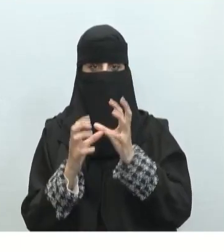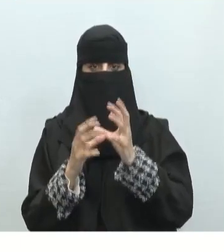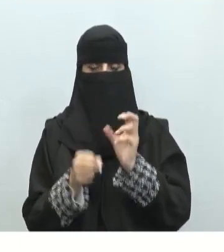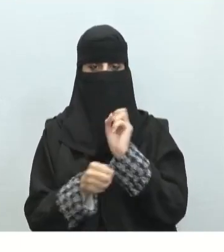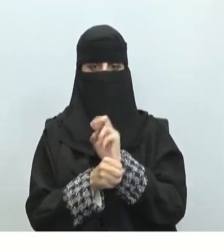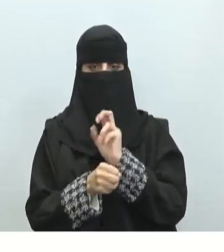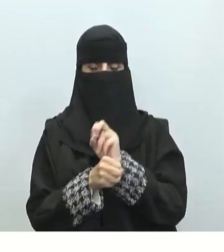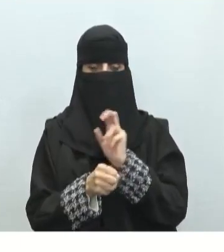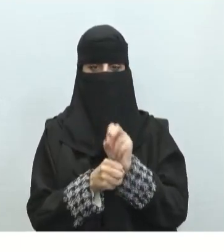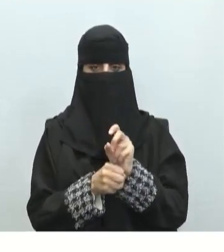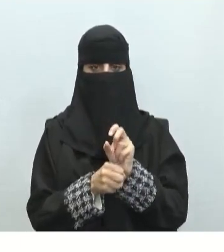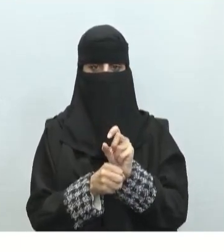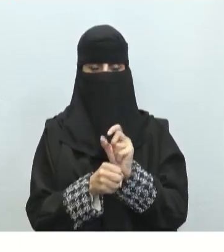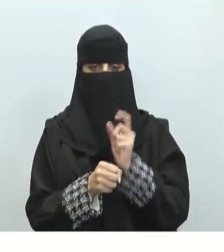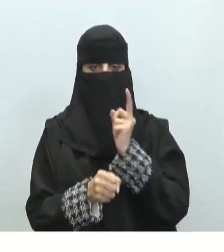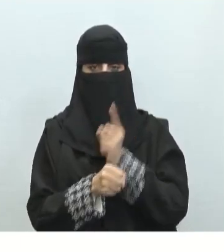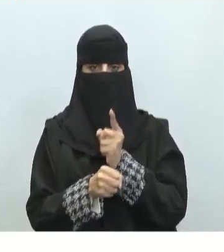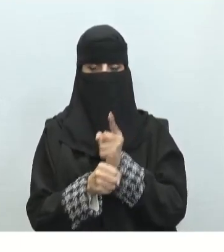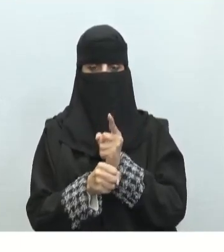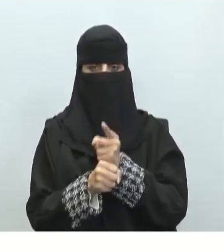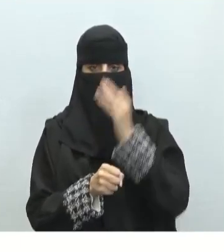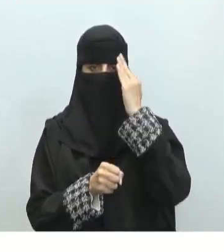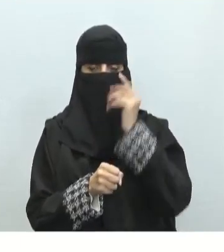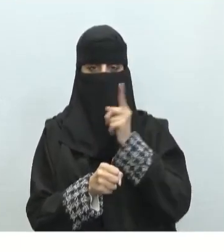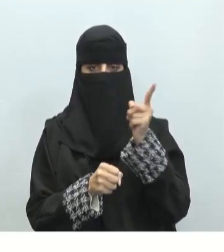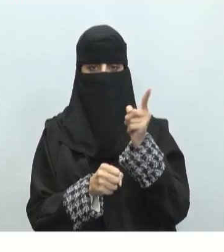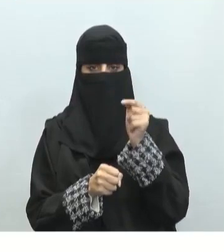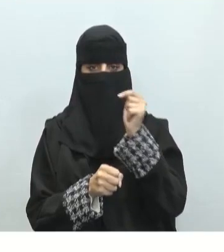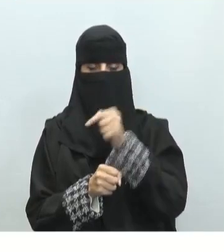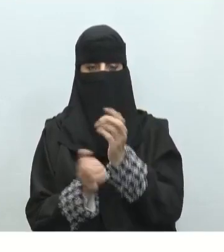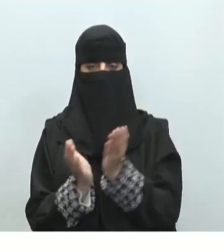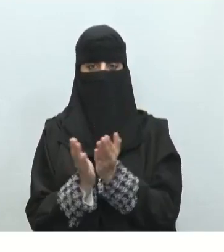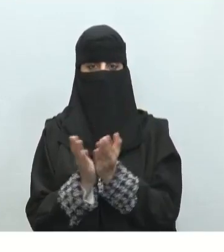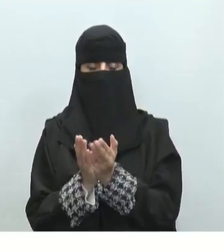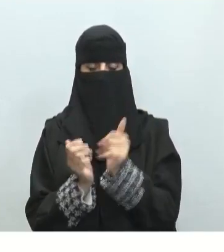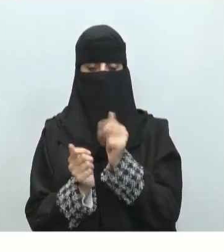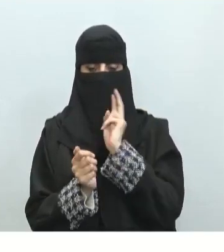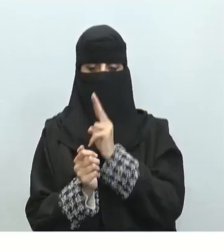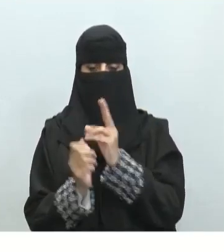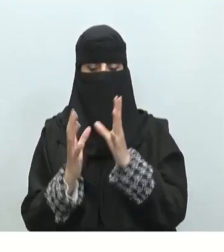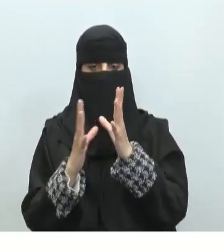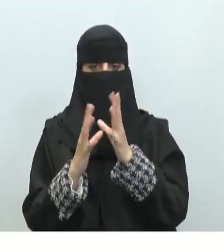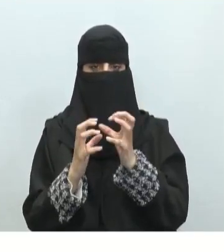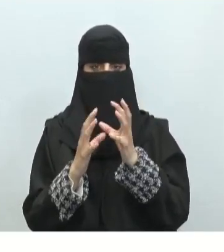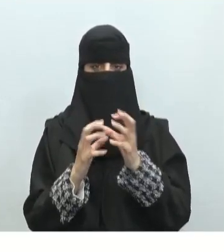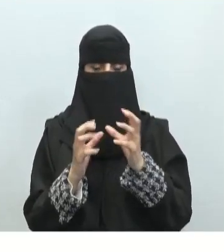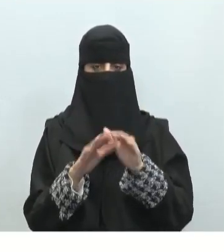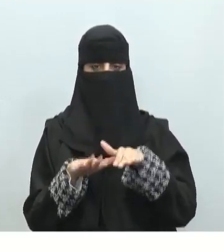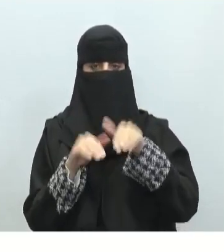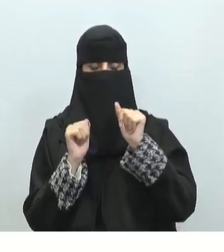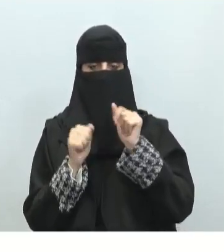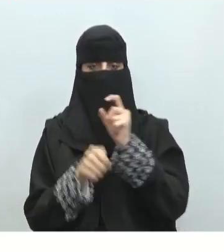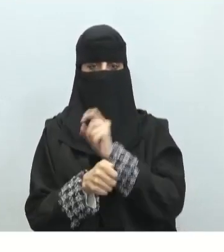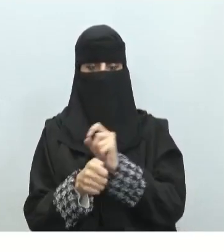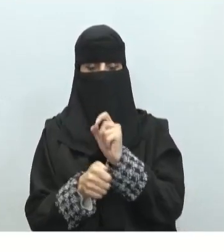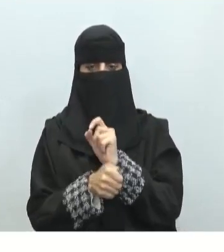المعلمه الدرس شرحت هنا فعل اذا